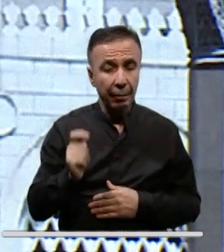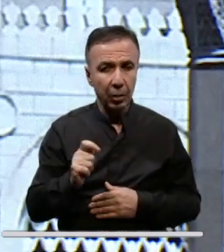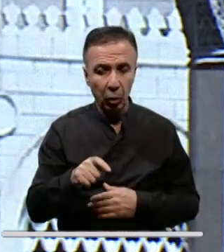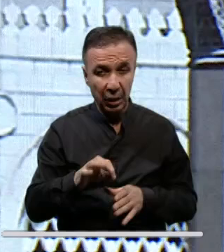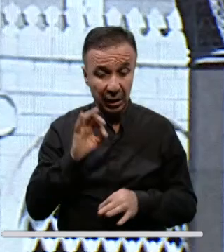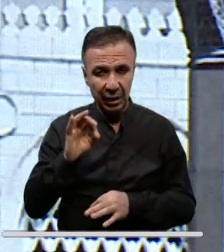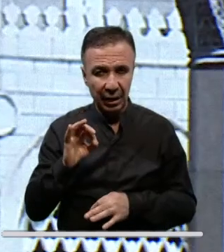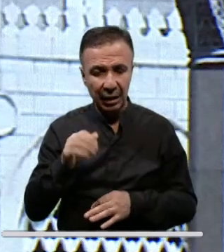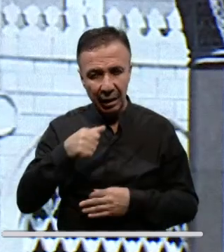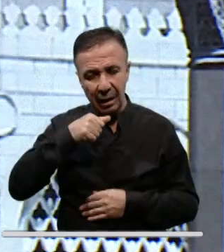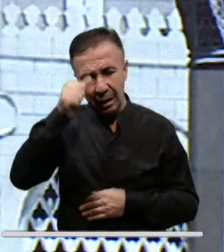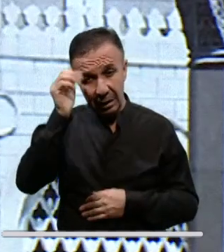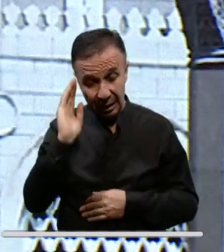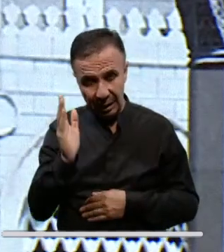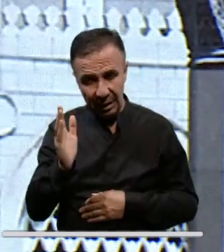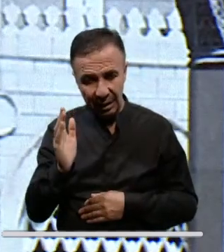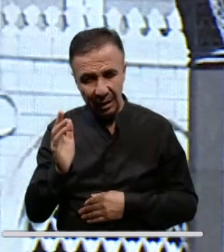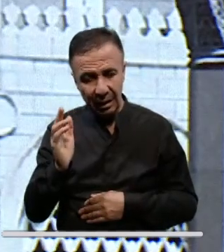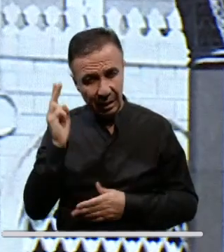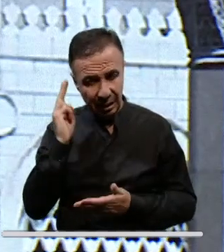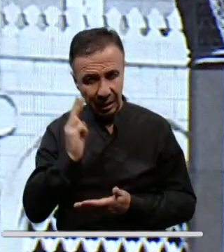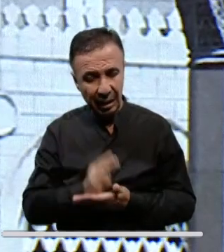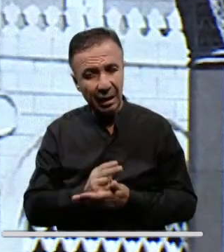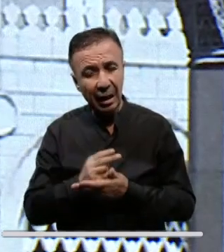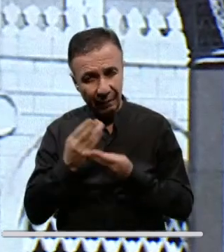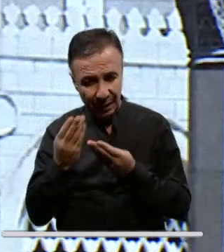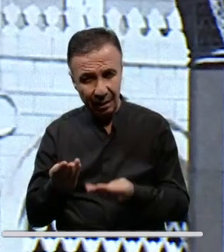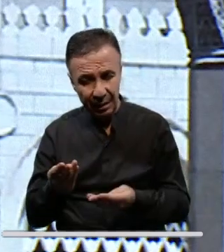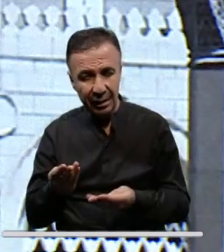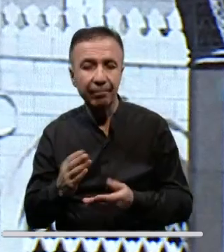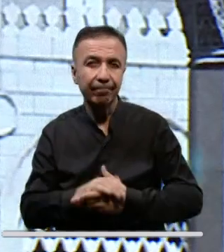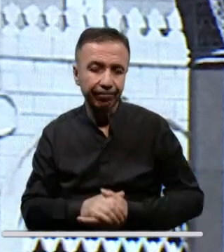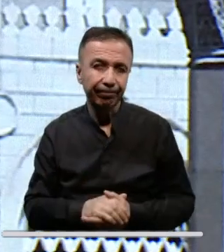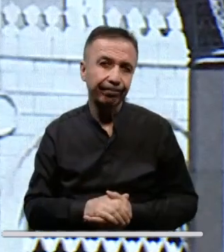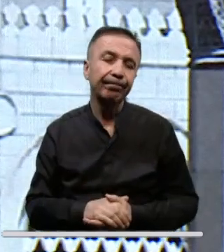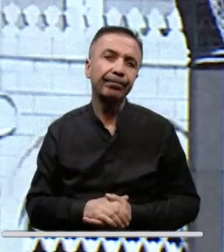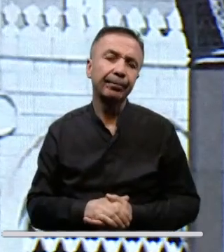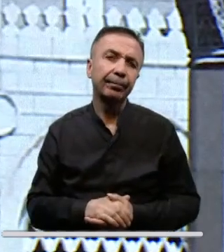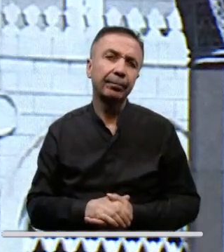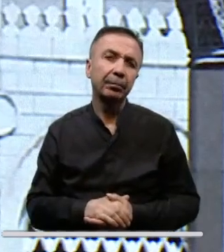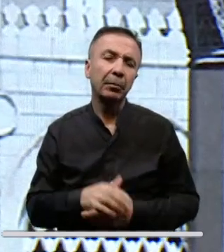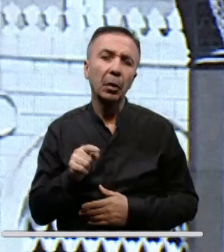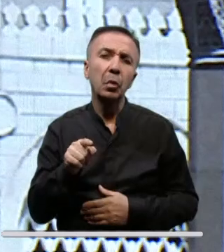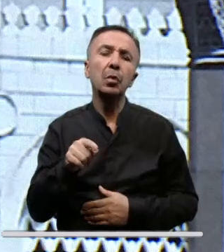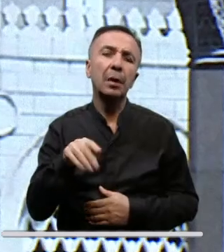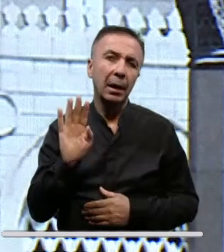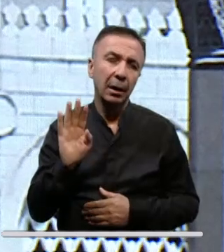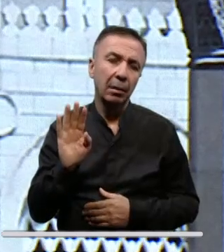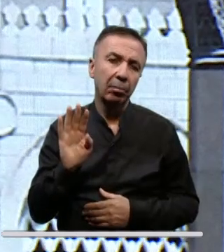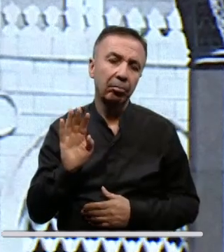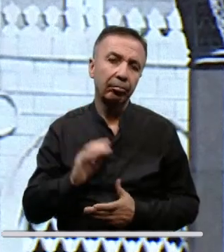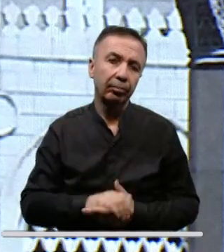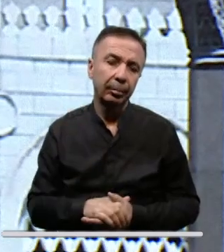gidecek şeklinde bir belirleme söylerse belirlerse yani şu değil yani eee Furkan